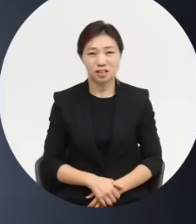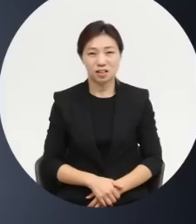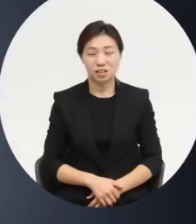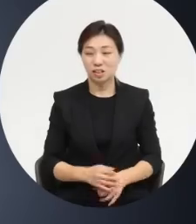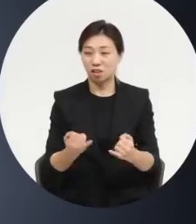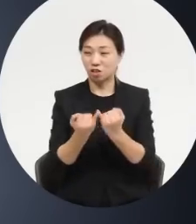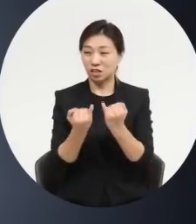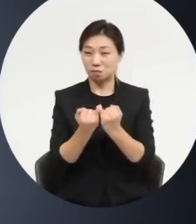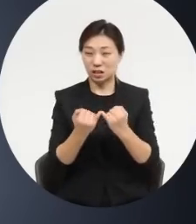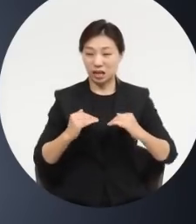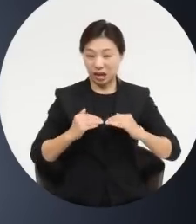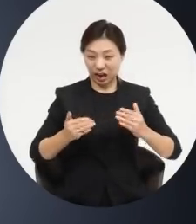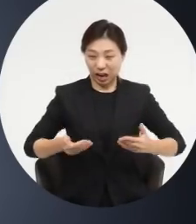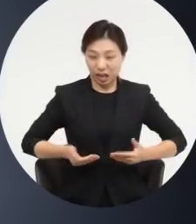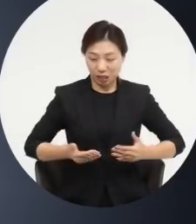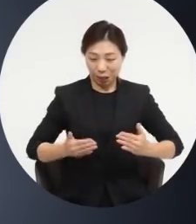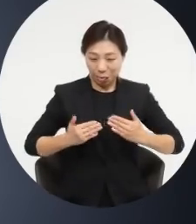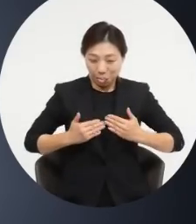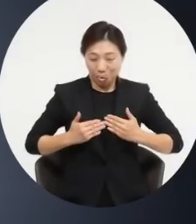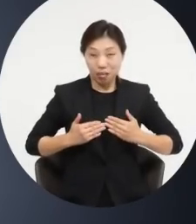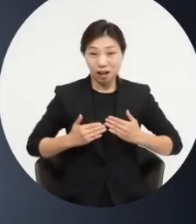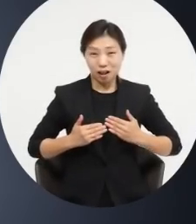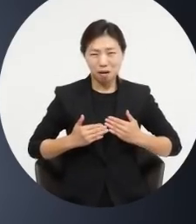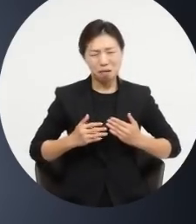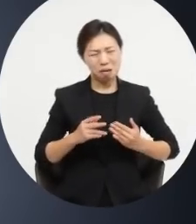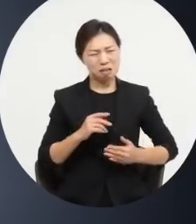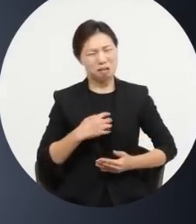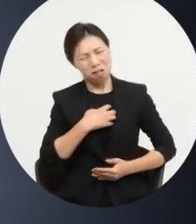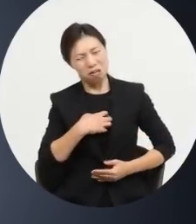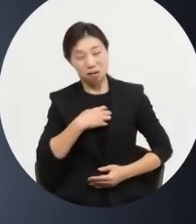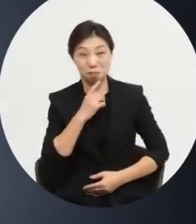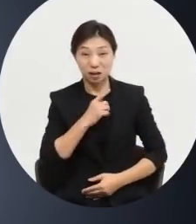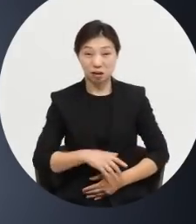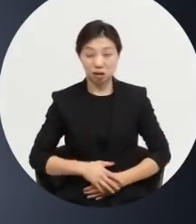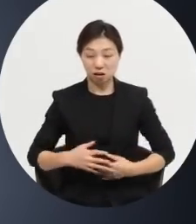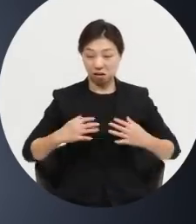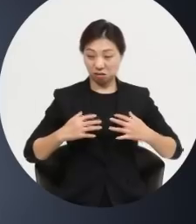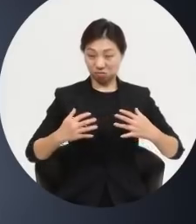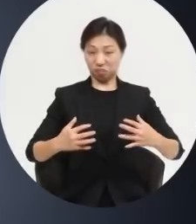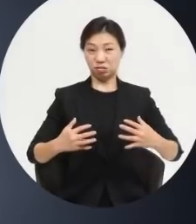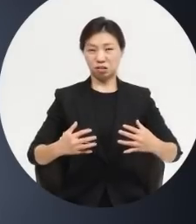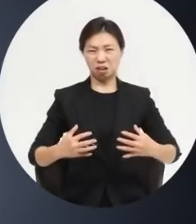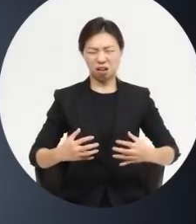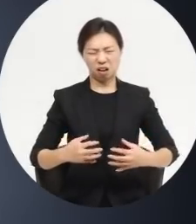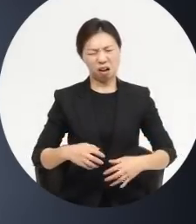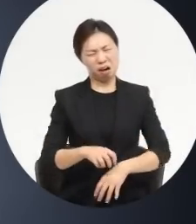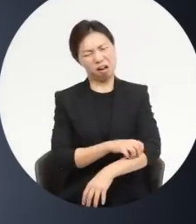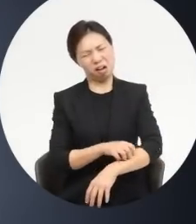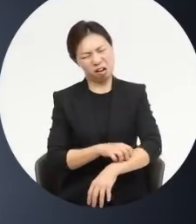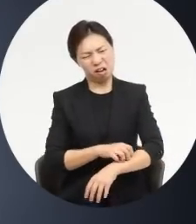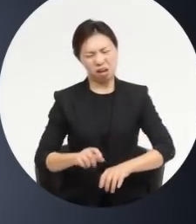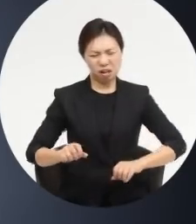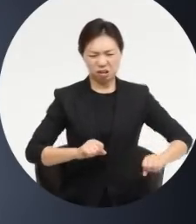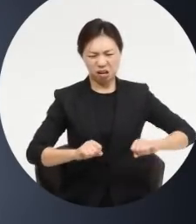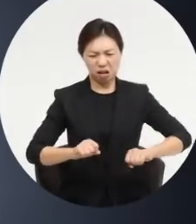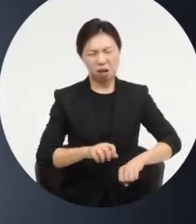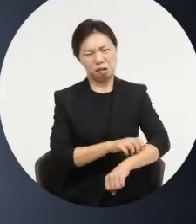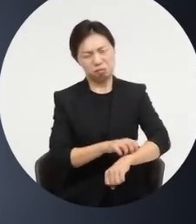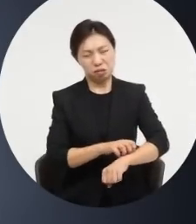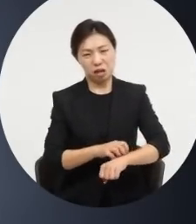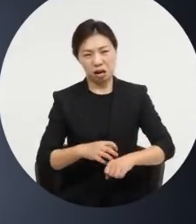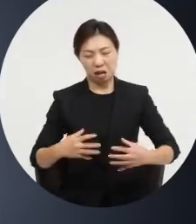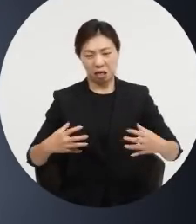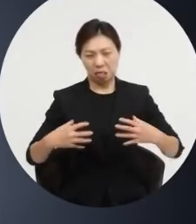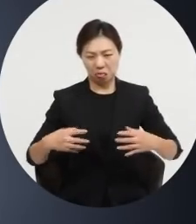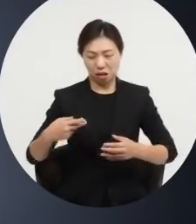여러분들은 여성들은 가슴이 적다고 또 문제 삼는데 또 보면 가슴이 큰 사람은 그게 불편했었대요. 절제